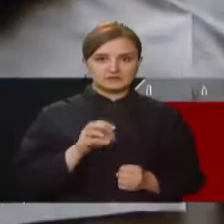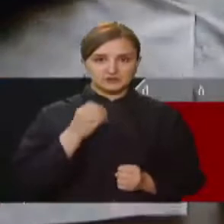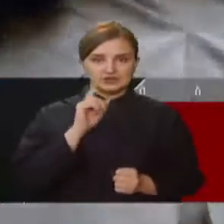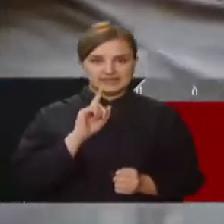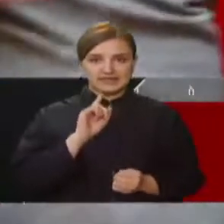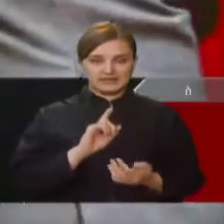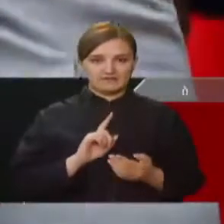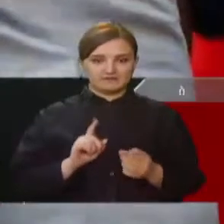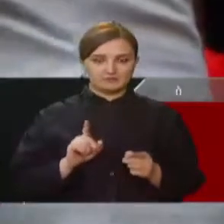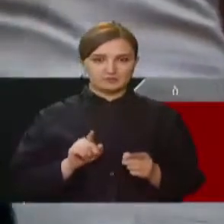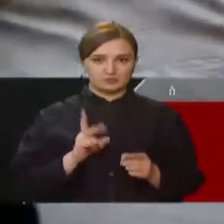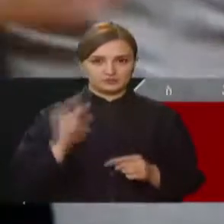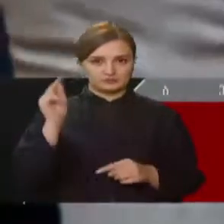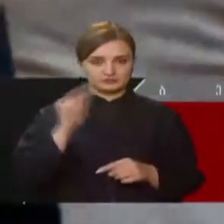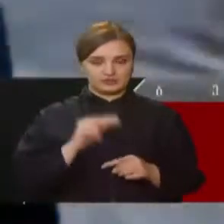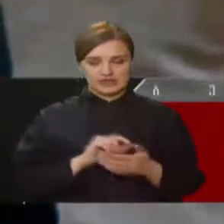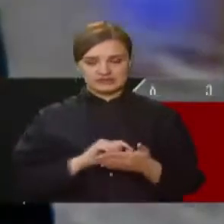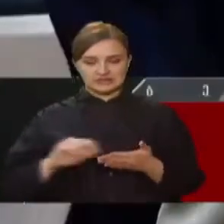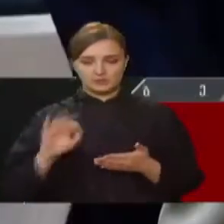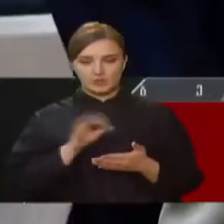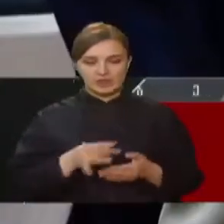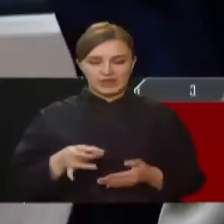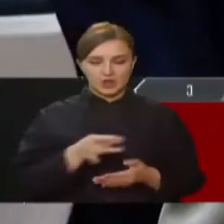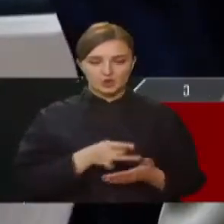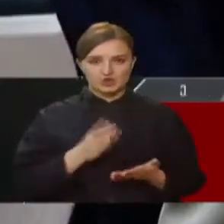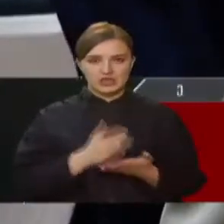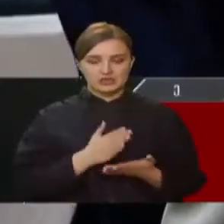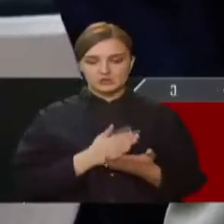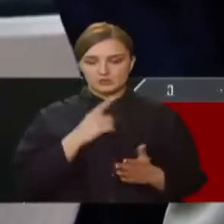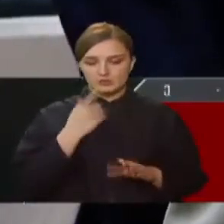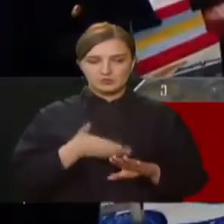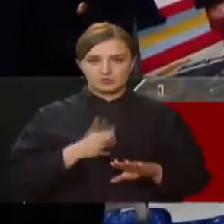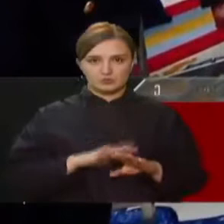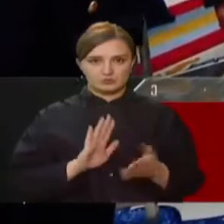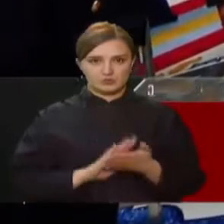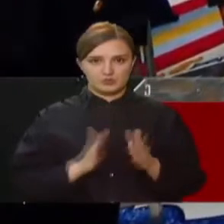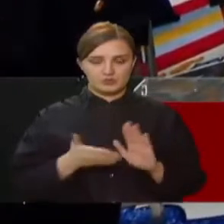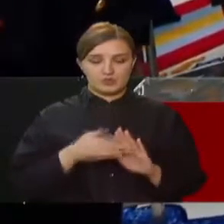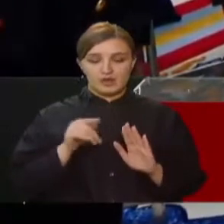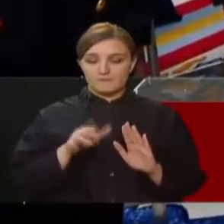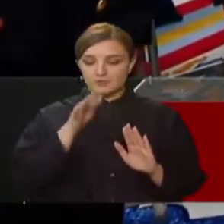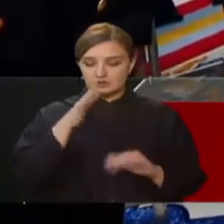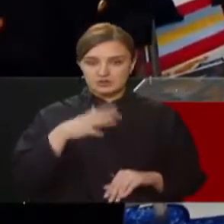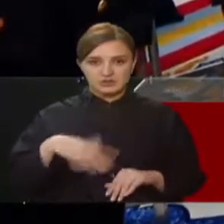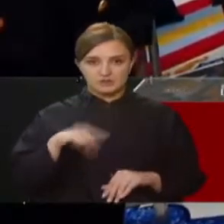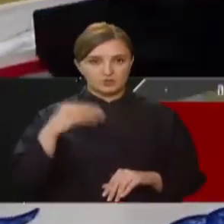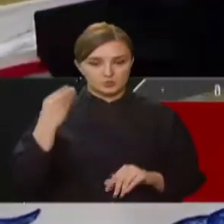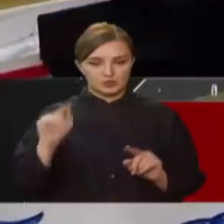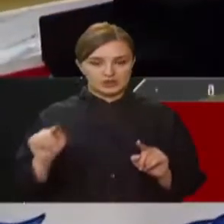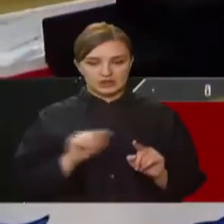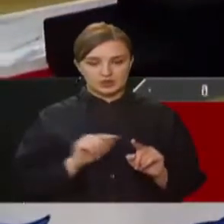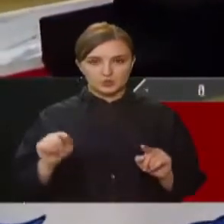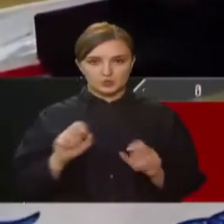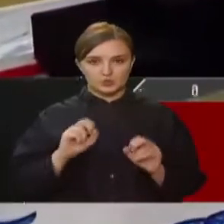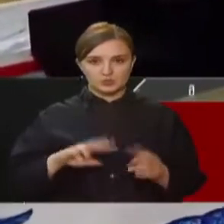cerkide asa tu se belia xazica este region și arsebul tul da dajabul vitare bazez am ponte să cartul să da turke choris usab